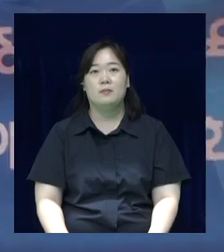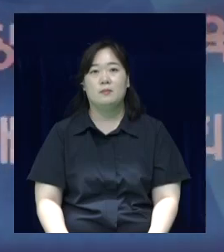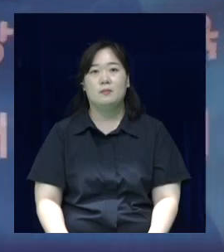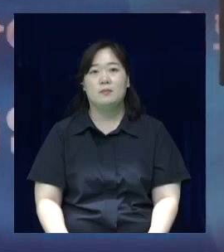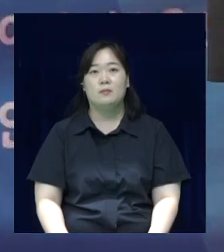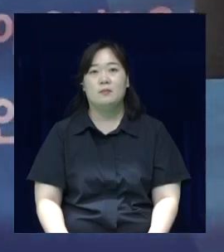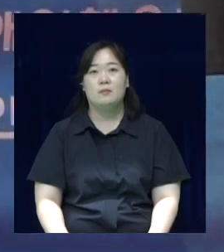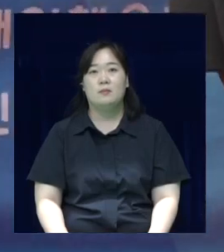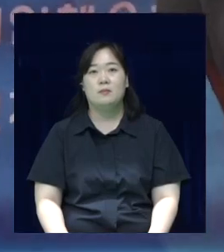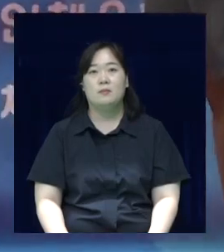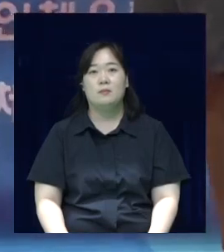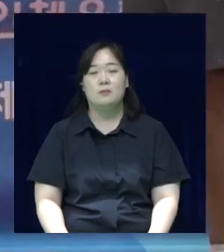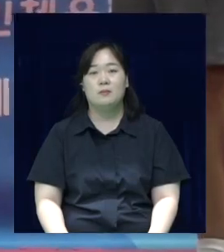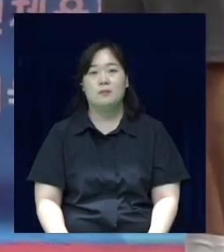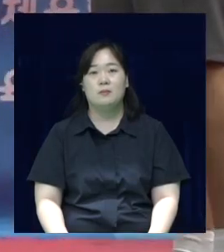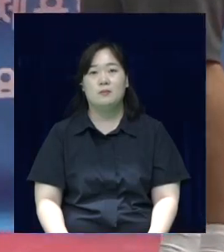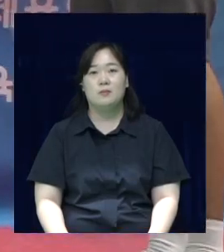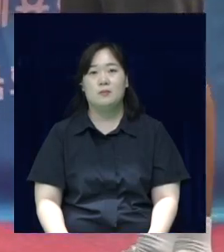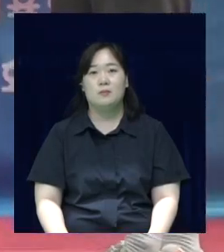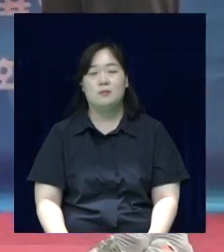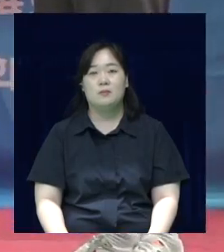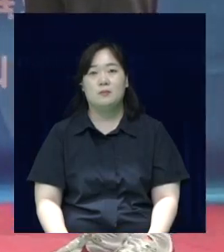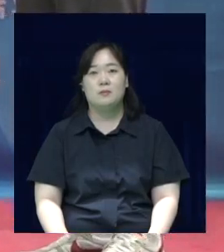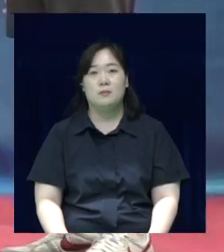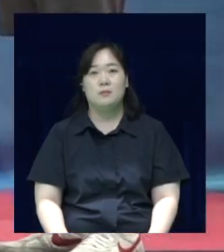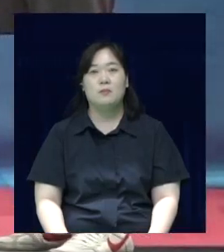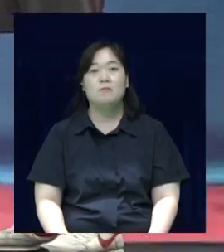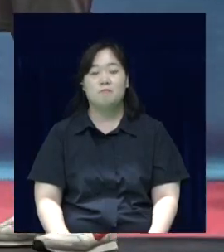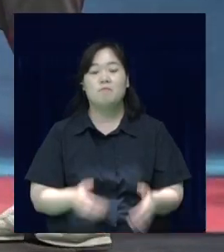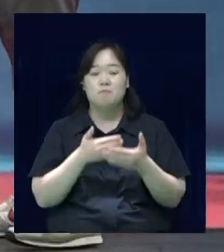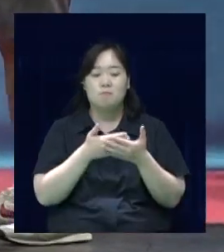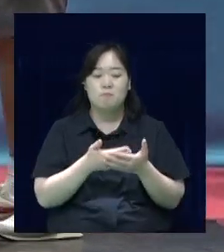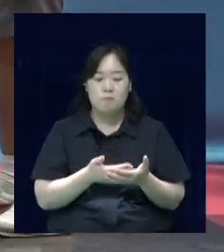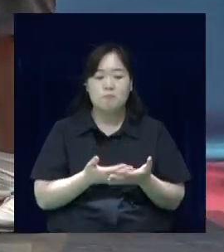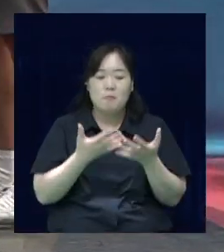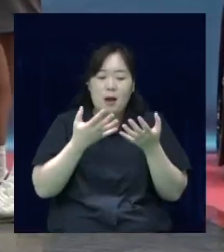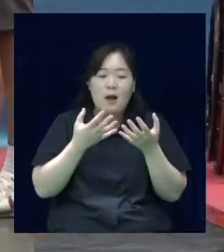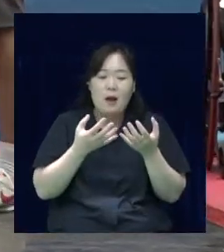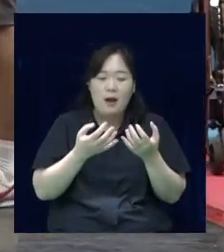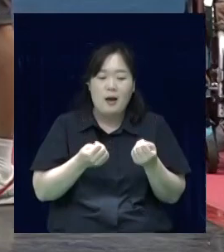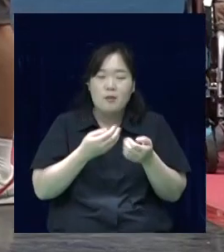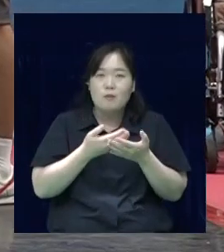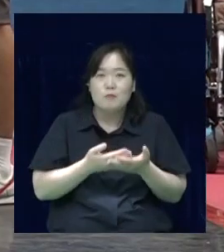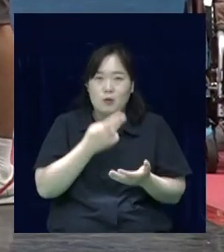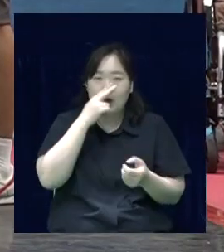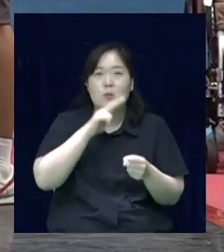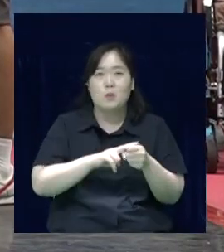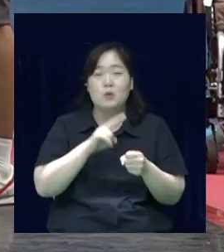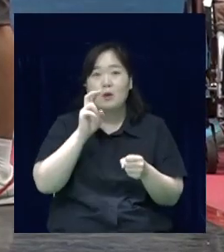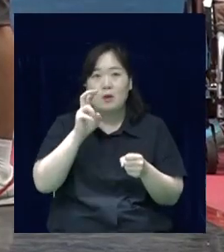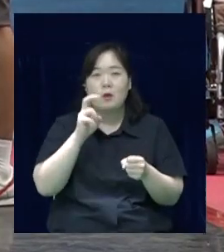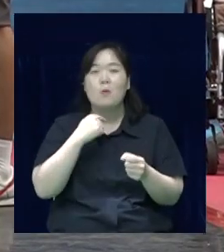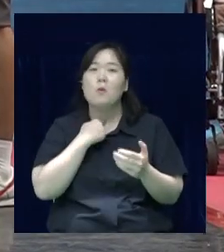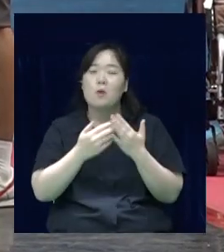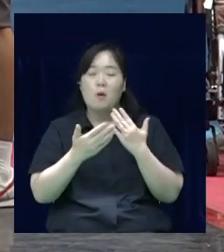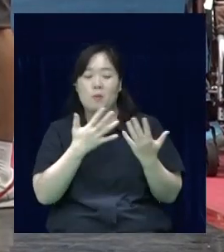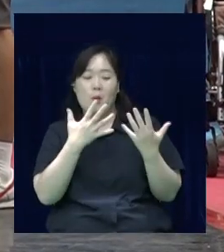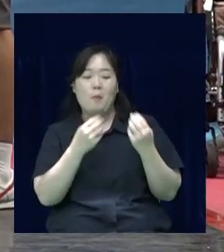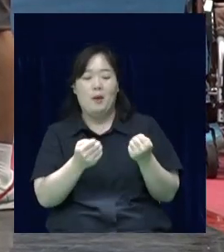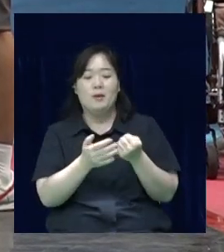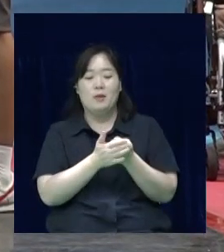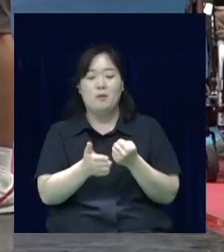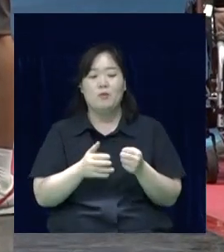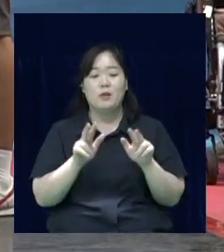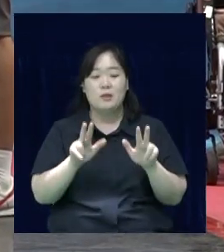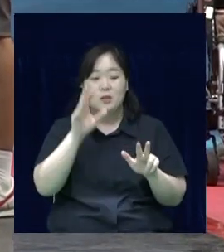확실히 일단은 체격에서도 굉장히 많은 힘을 또 쓸 것으로 보여지는. 네, 아주 뭐 경기 경력이 풍부하고요. 네, 예, 보시면